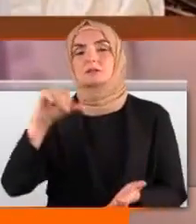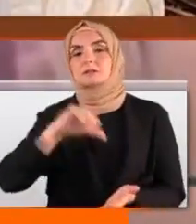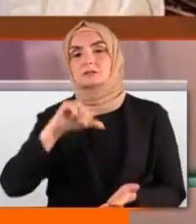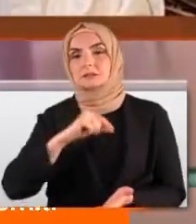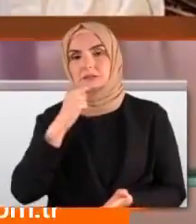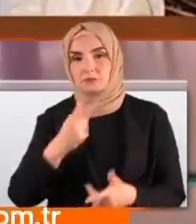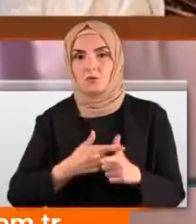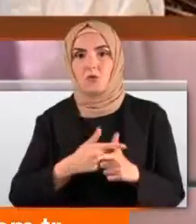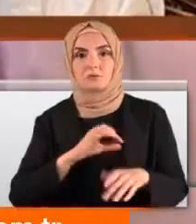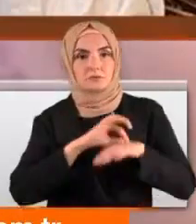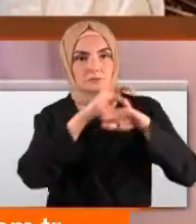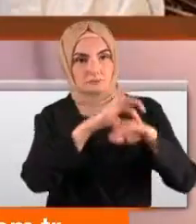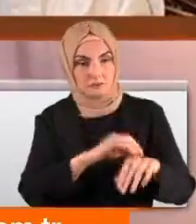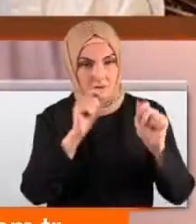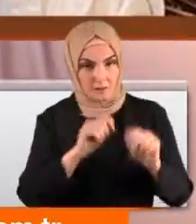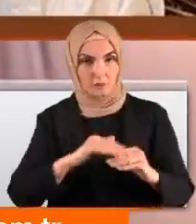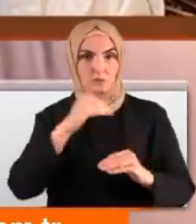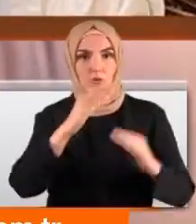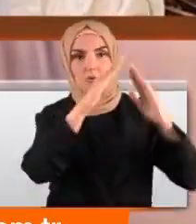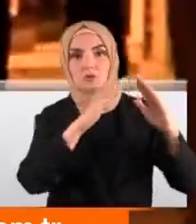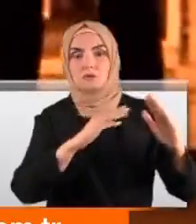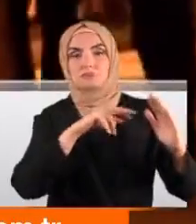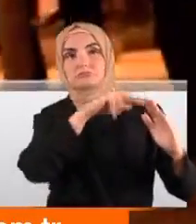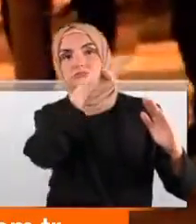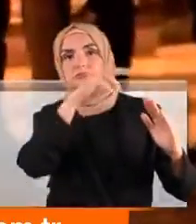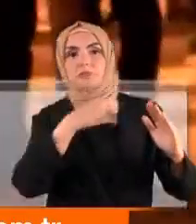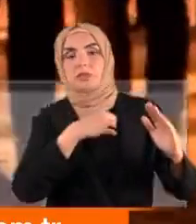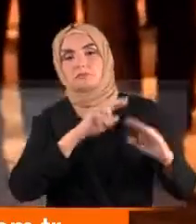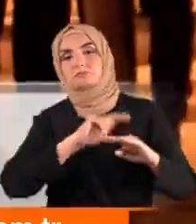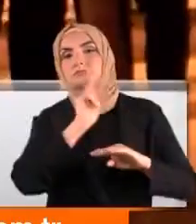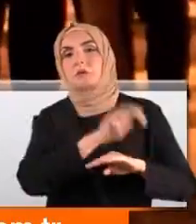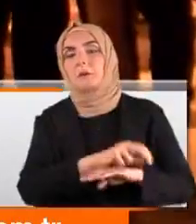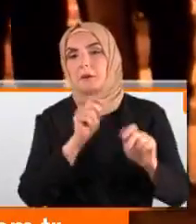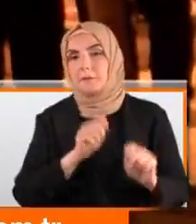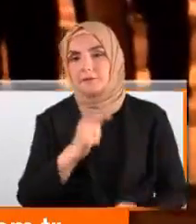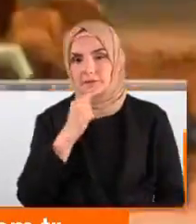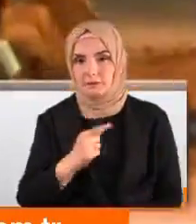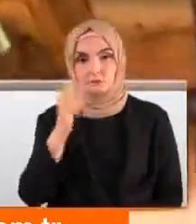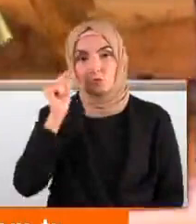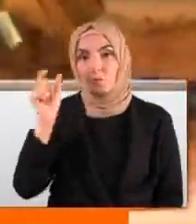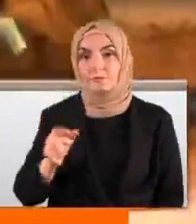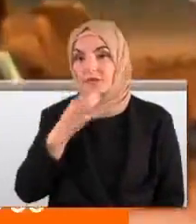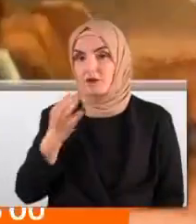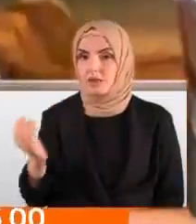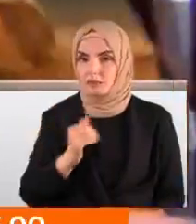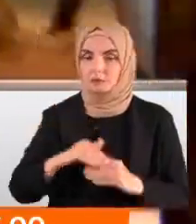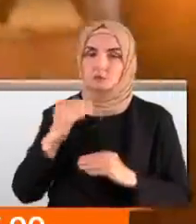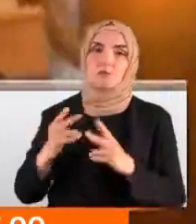götürdüğünü ancak daha sonra çatıya gidip kendini aşağı attığını söyledi. Şüpheli ifadesinin ardından serbest bırakıldı.